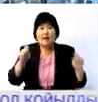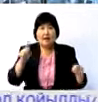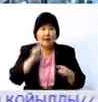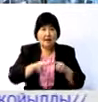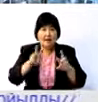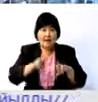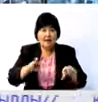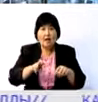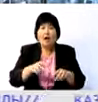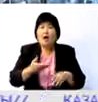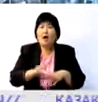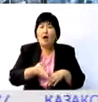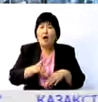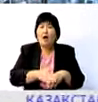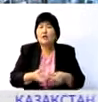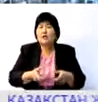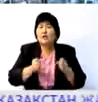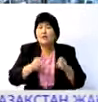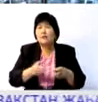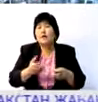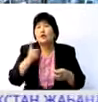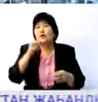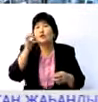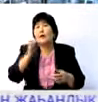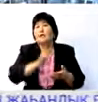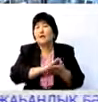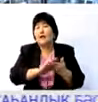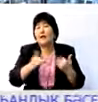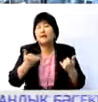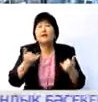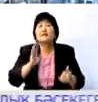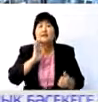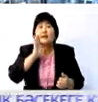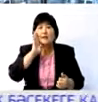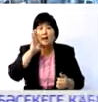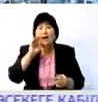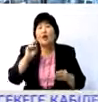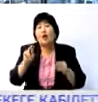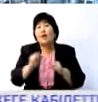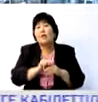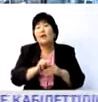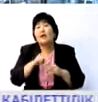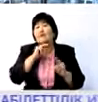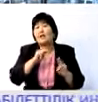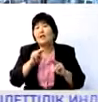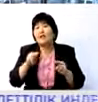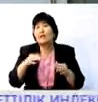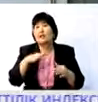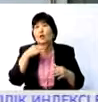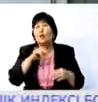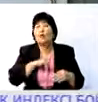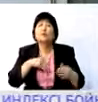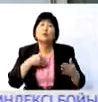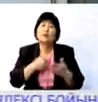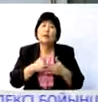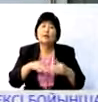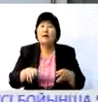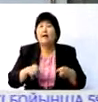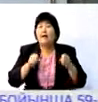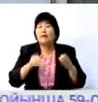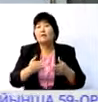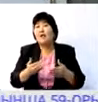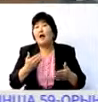және ауыр қылмыстар 100% ашылған. Қазіртінде профилактика жағында көп жұмыстар атқарылып, қылмыстың